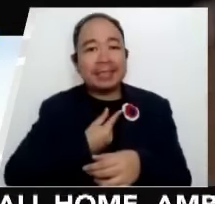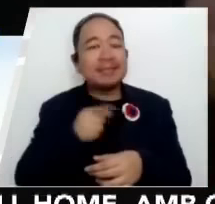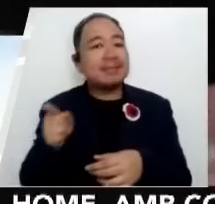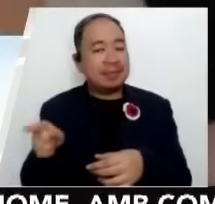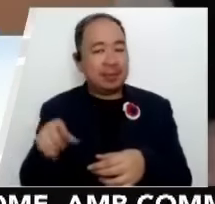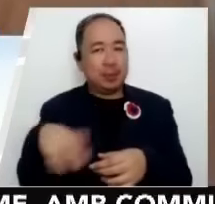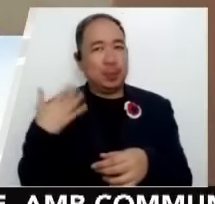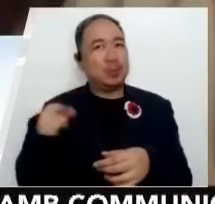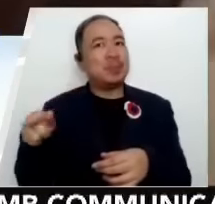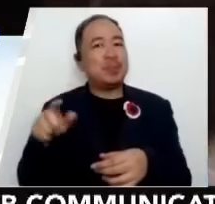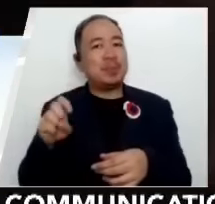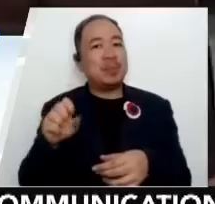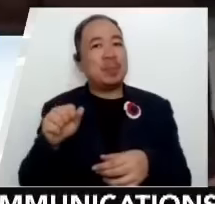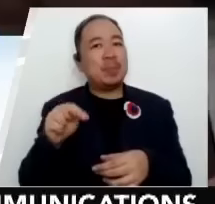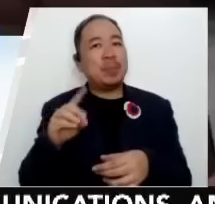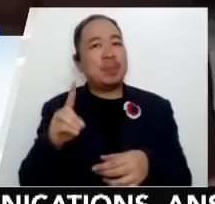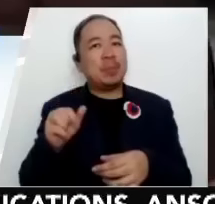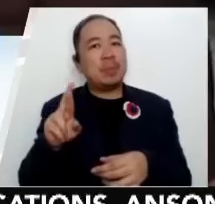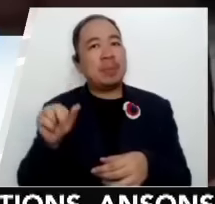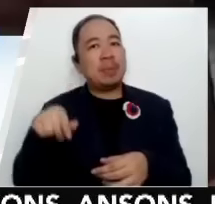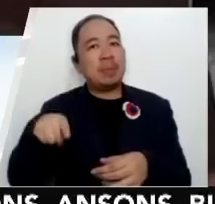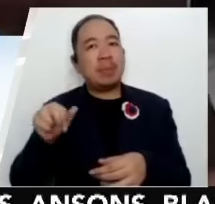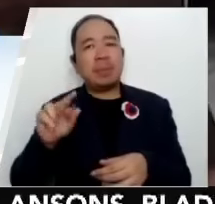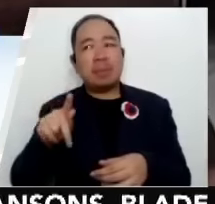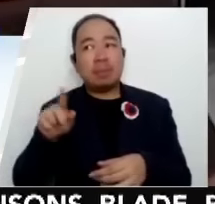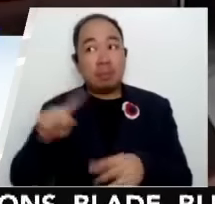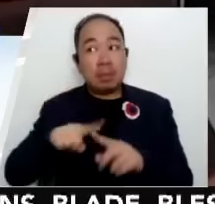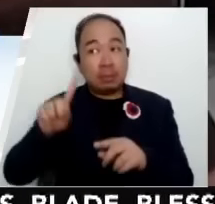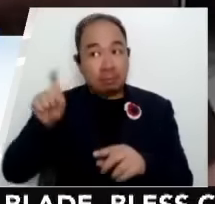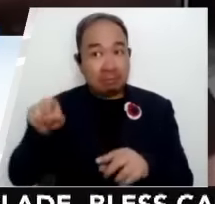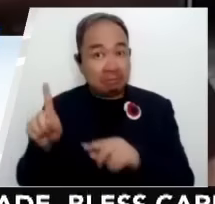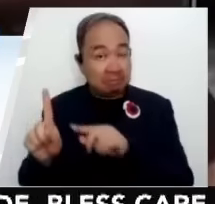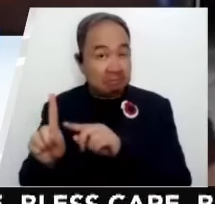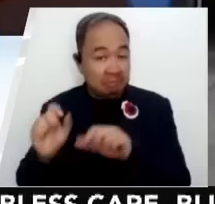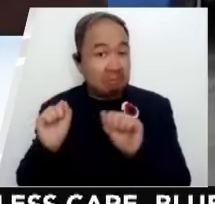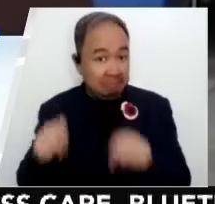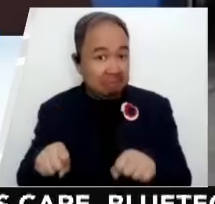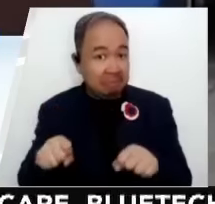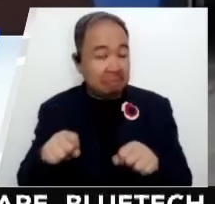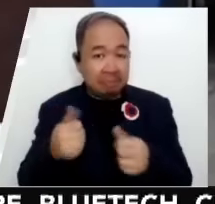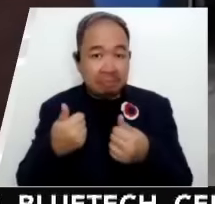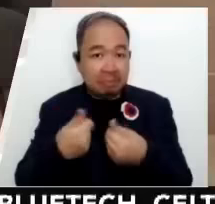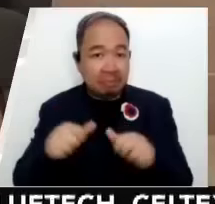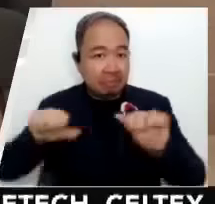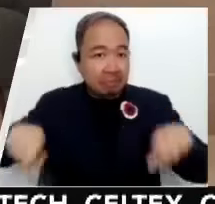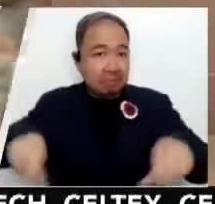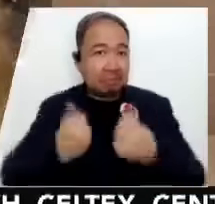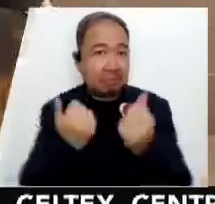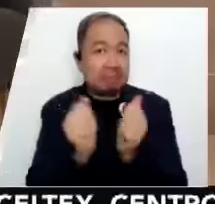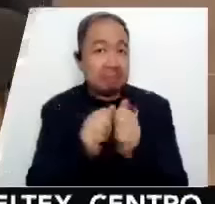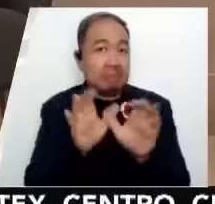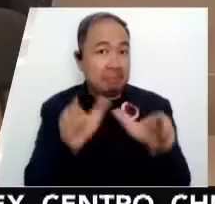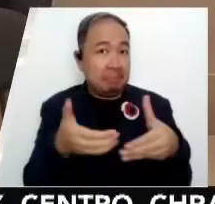Sandara Park. Ang tanong, kakayanin kaya ni Sandara ang anti-homesick race?